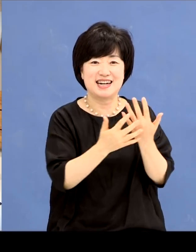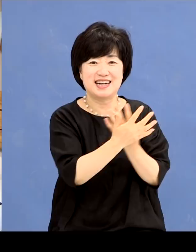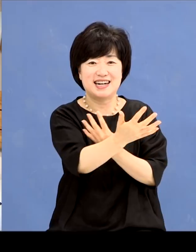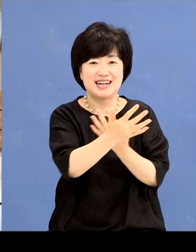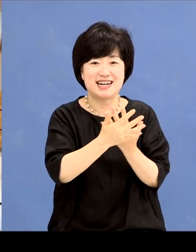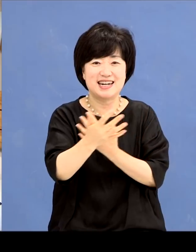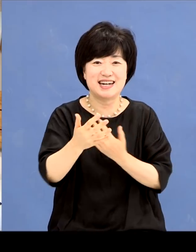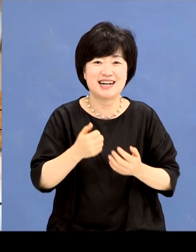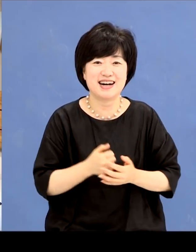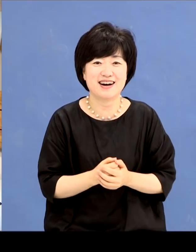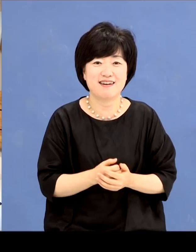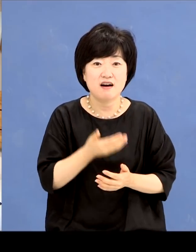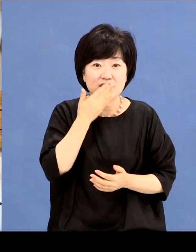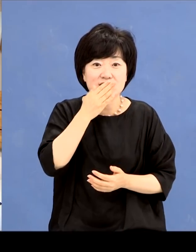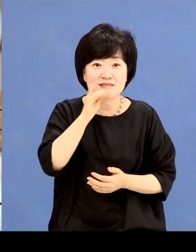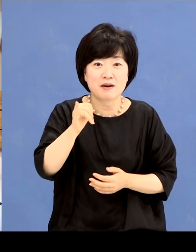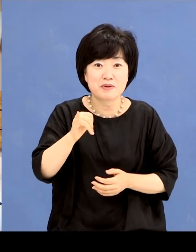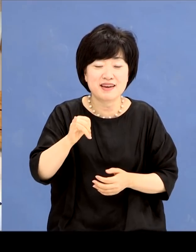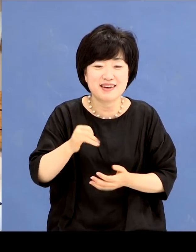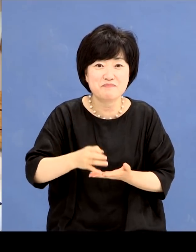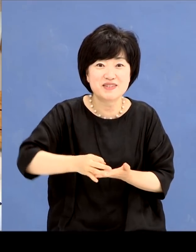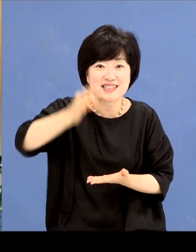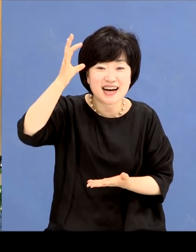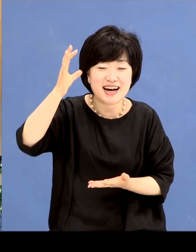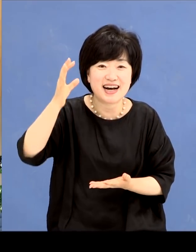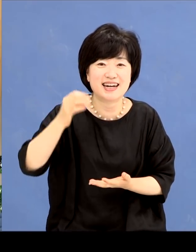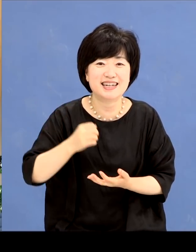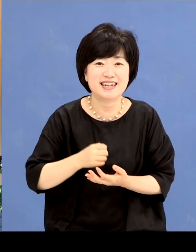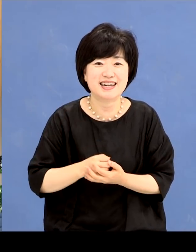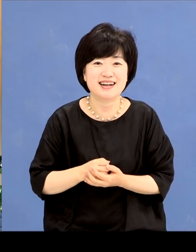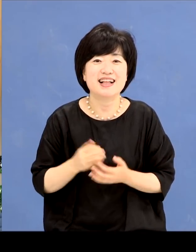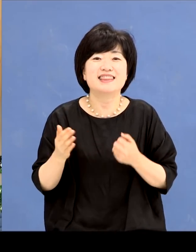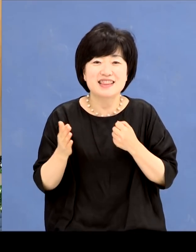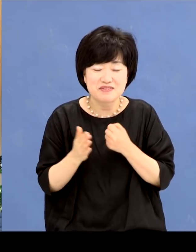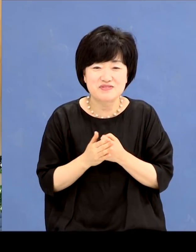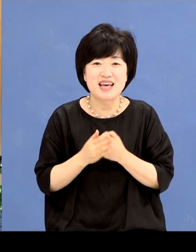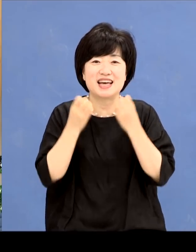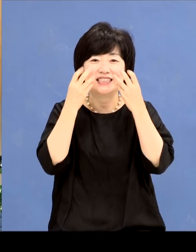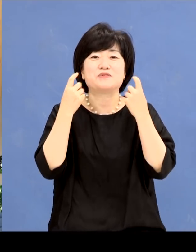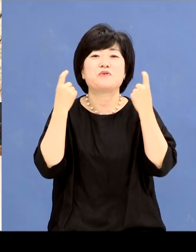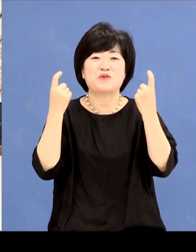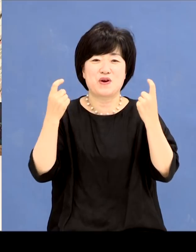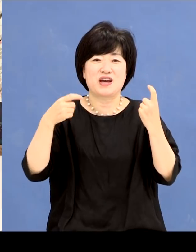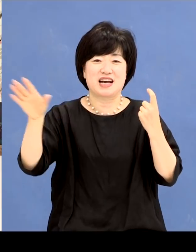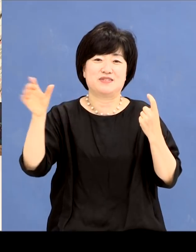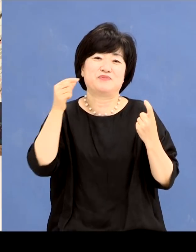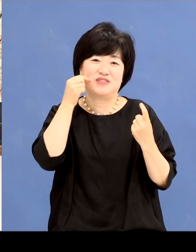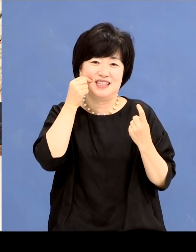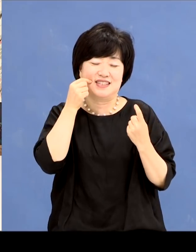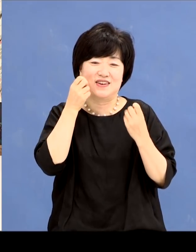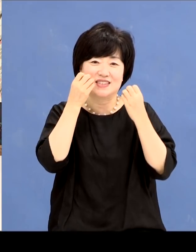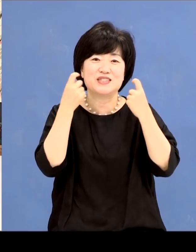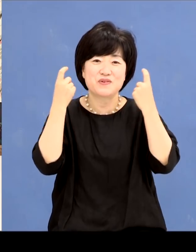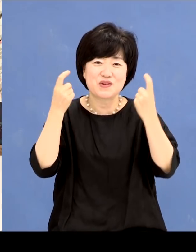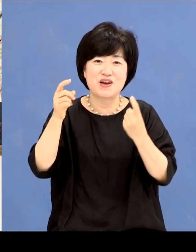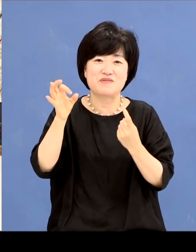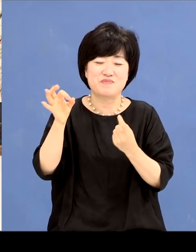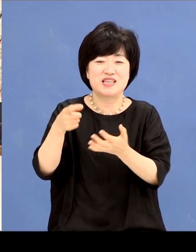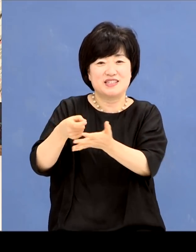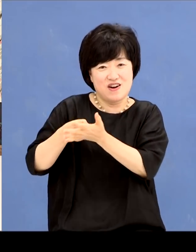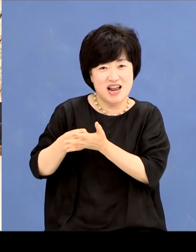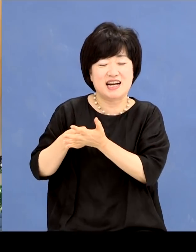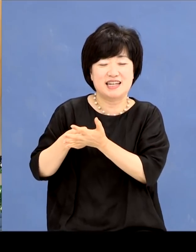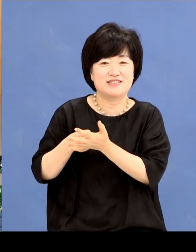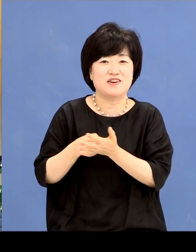식사비가 네. 참. 그러니까요. 예. 그것도 하나님이 채워주셨겠죠. 제가 사실 신혼여행을 그래서 못 갔어요. 여행 네. 비용으로. 예.